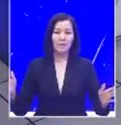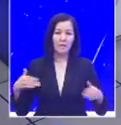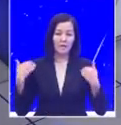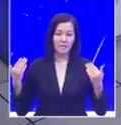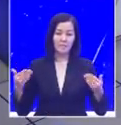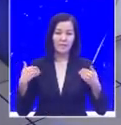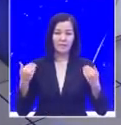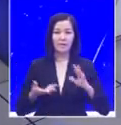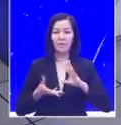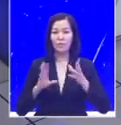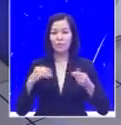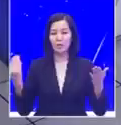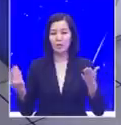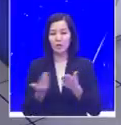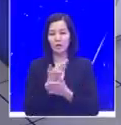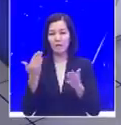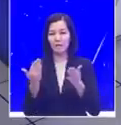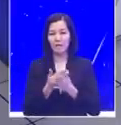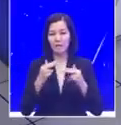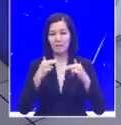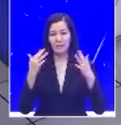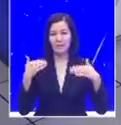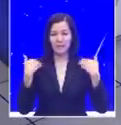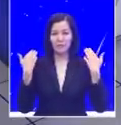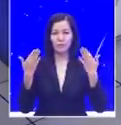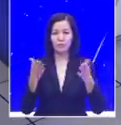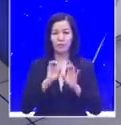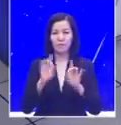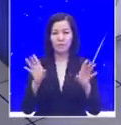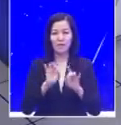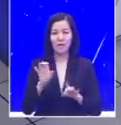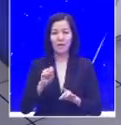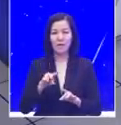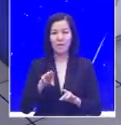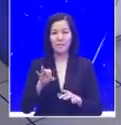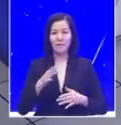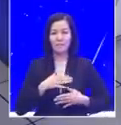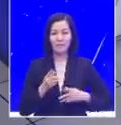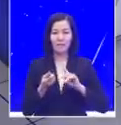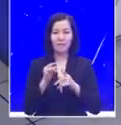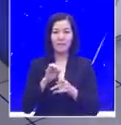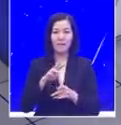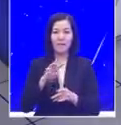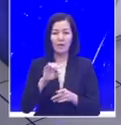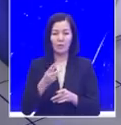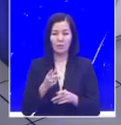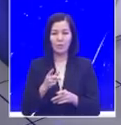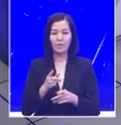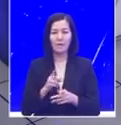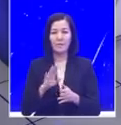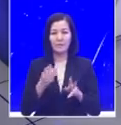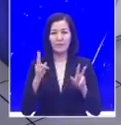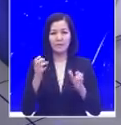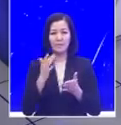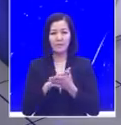Ассаламу алейкум, қадірмен көрермен, тікелей эфирде қорытынды жаңалықтар студия тізгінінде Алмат Хамид, сурда аудармада Айгүл Жұмашқызы.